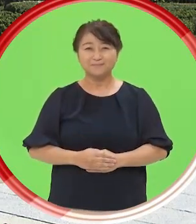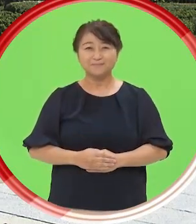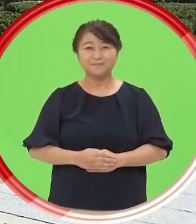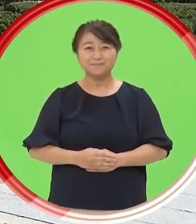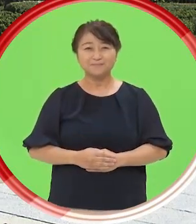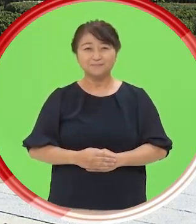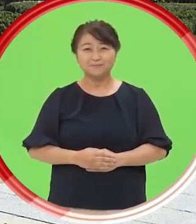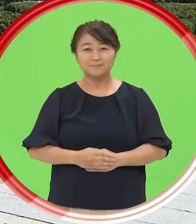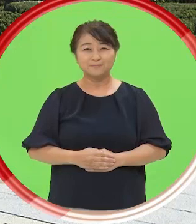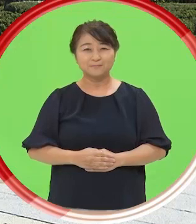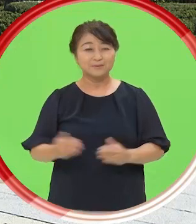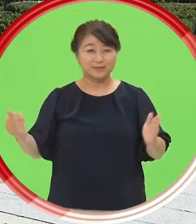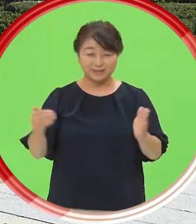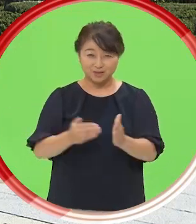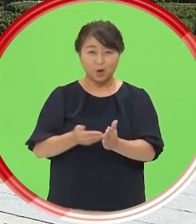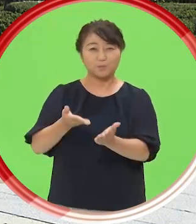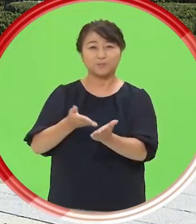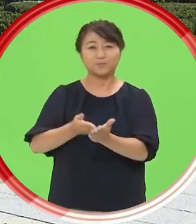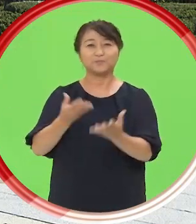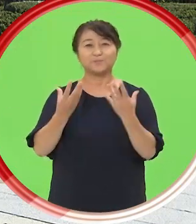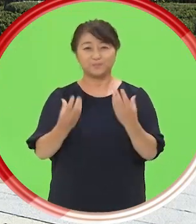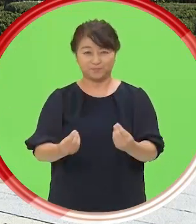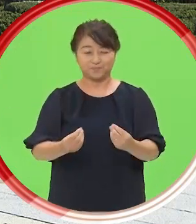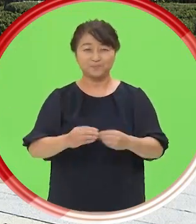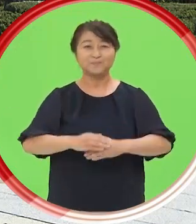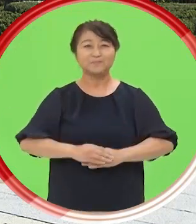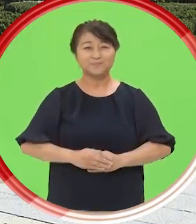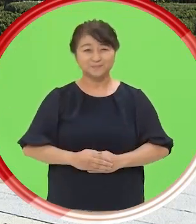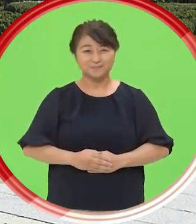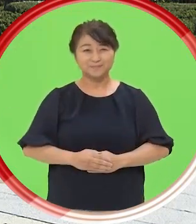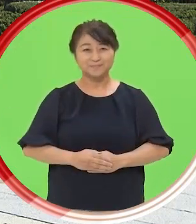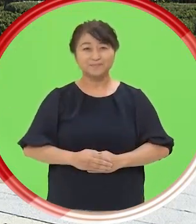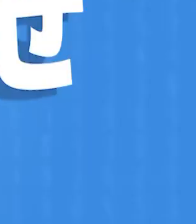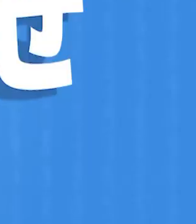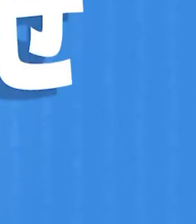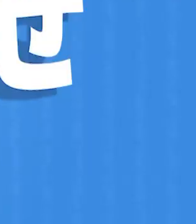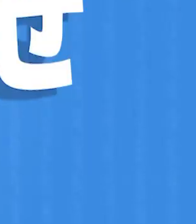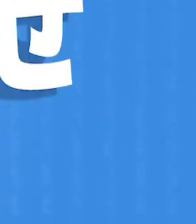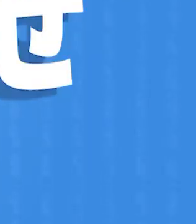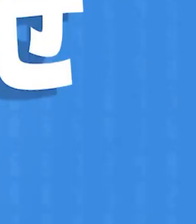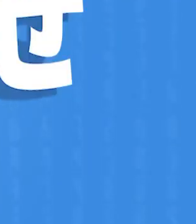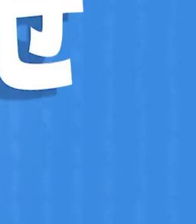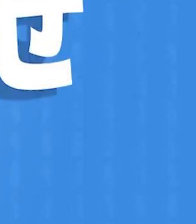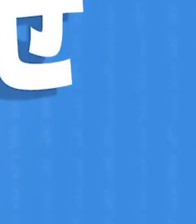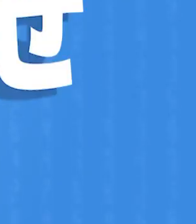です。以上、広島メッセンジャーについてお伝えしました。